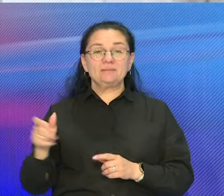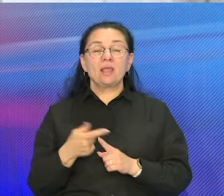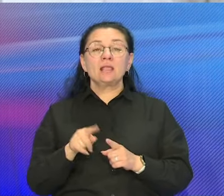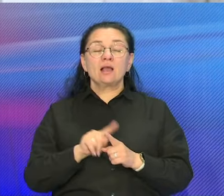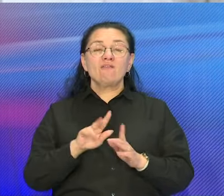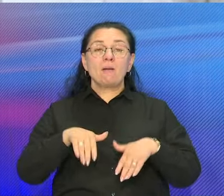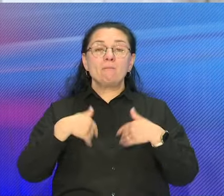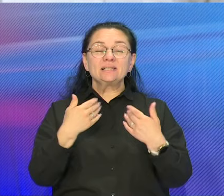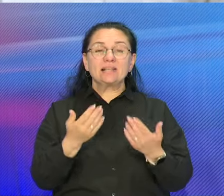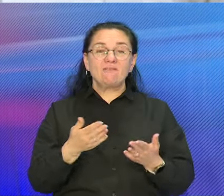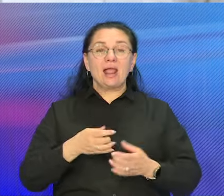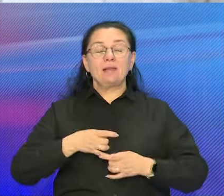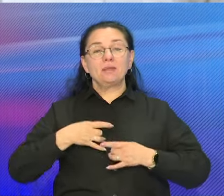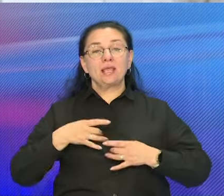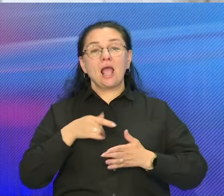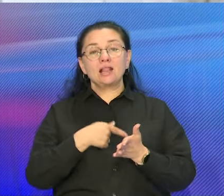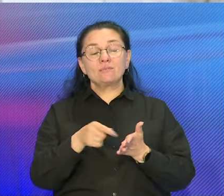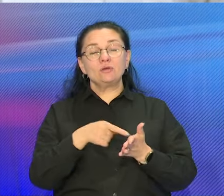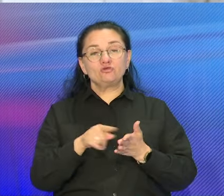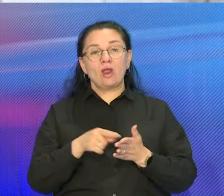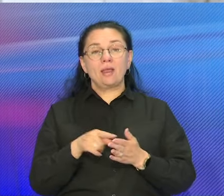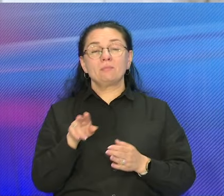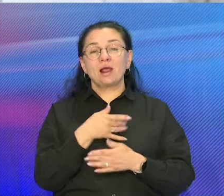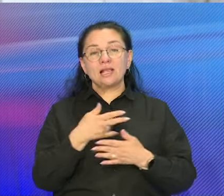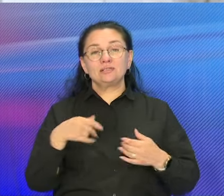НАРОДНЫЕ СВЯТЫ БЕЛАРУССКИЕ КАЛЯДЫ